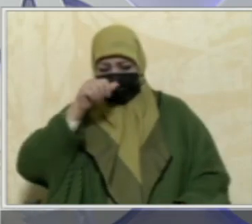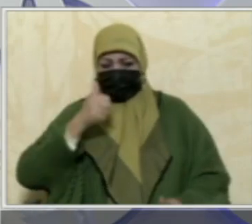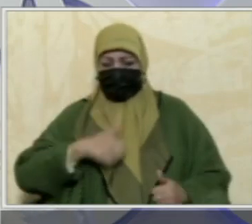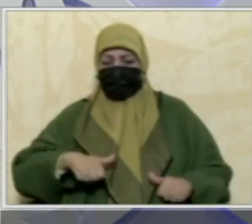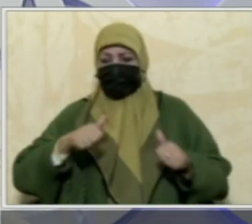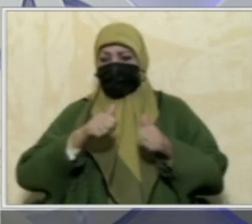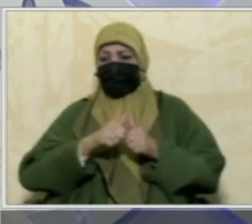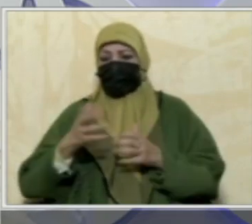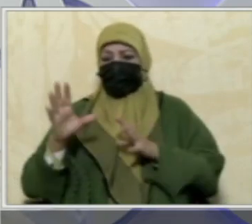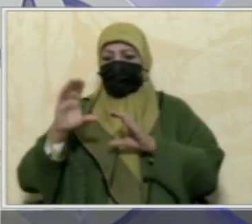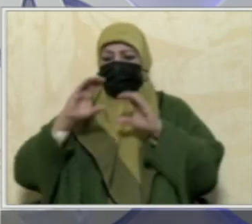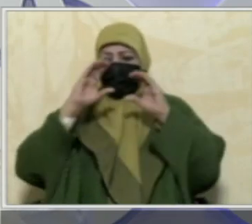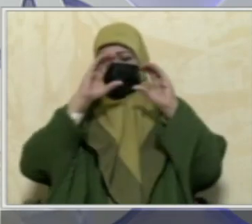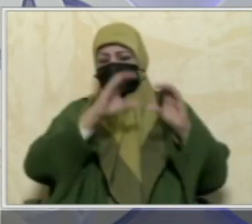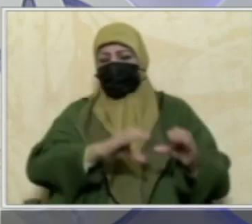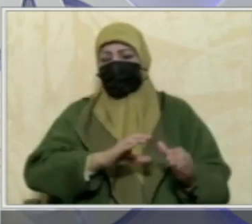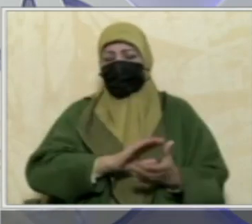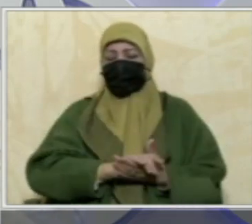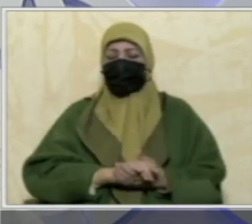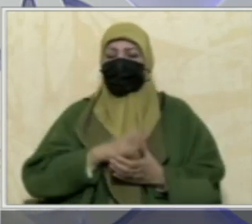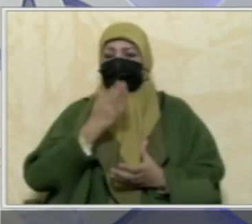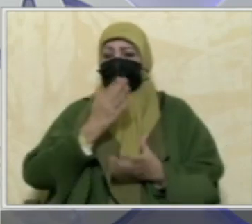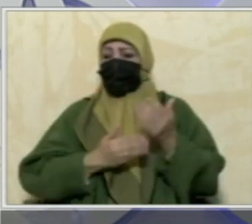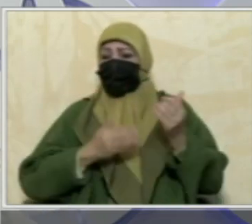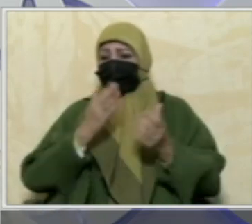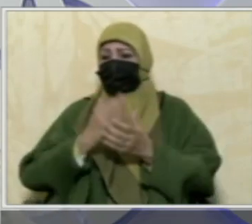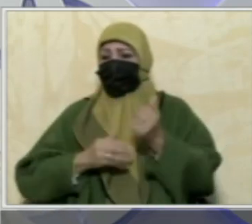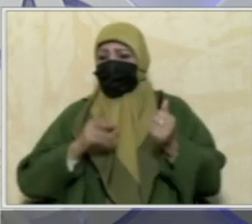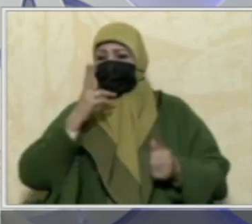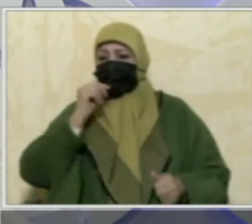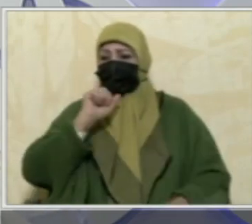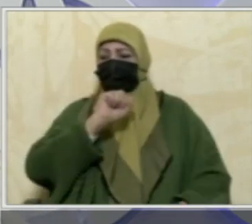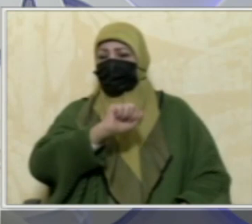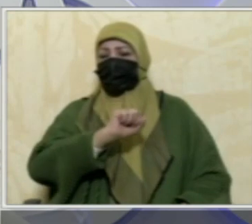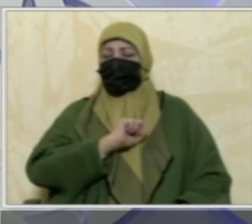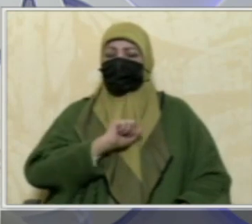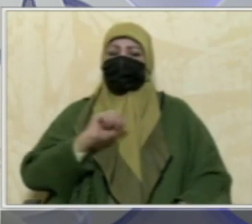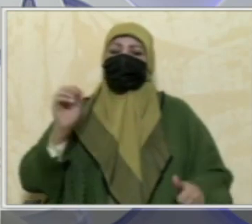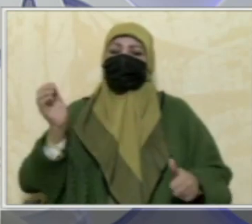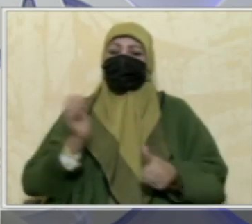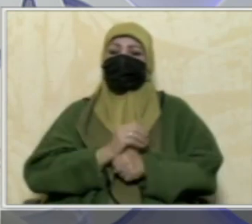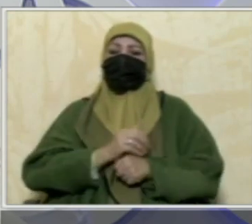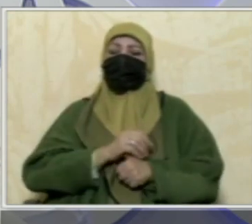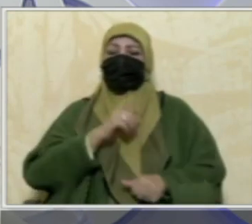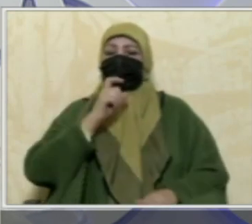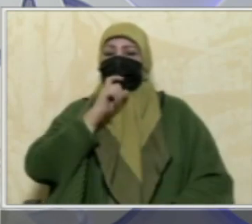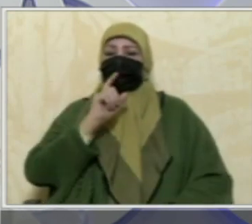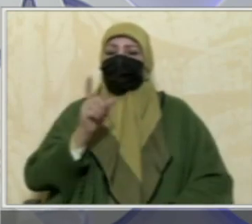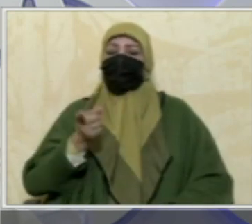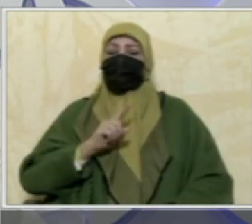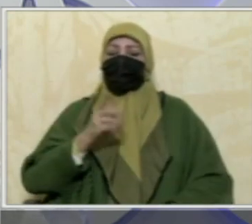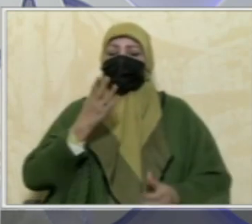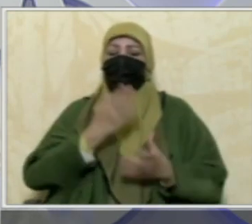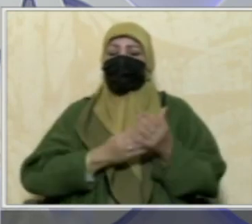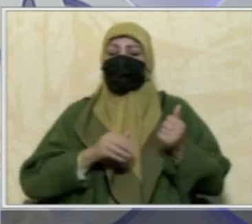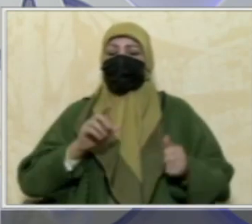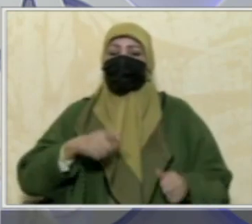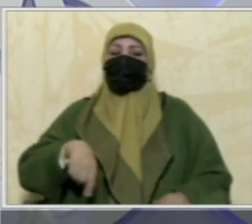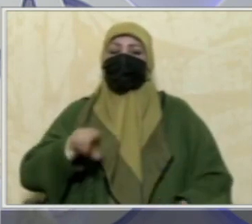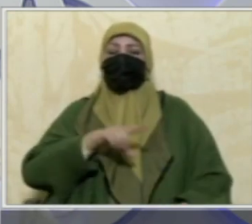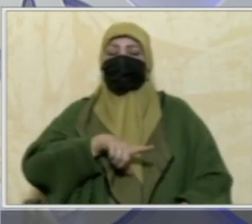بالاسره هي للزوج وليست للزوجه وليست للابناء لانها لو كانت للابناء لا